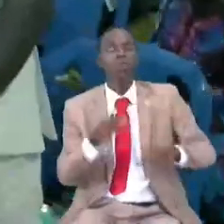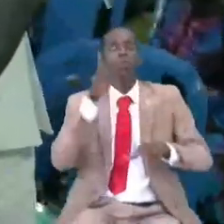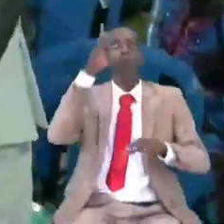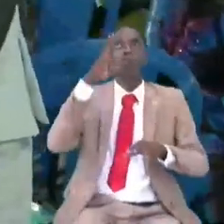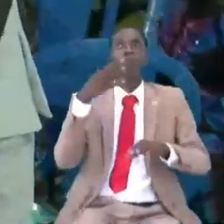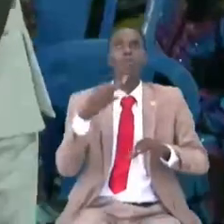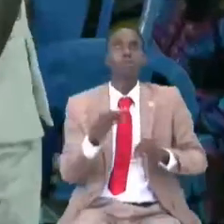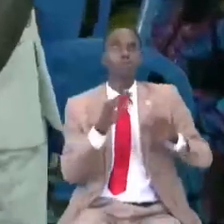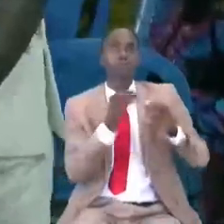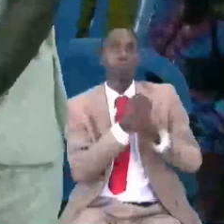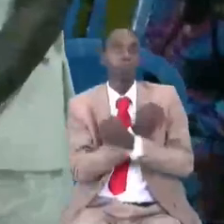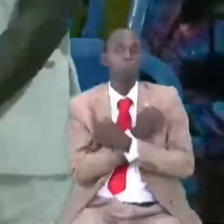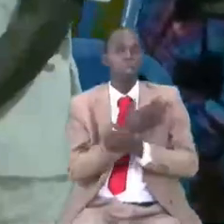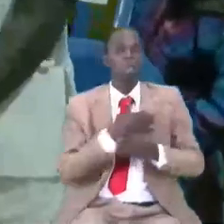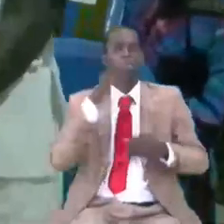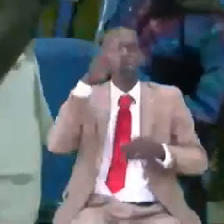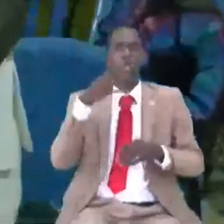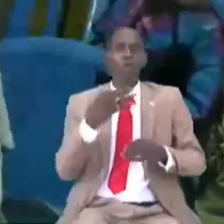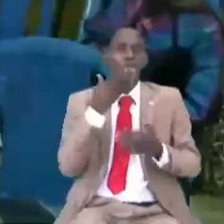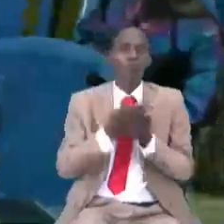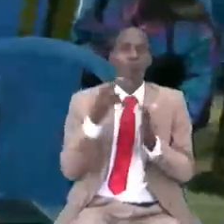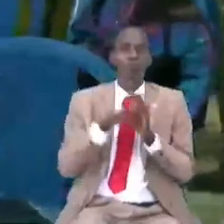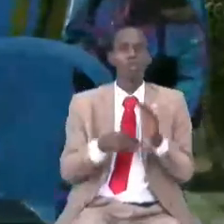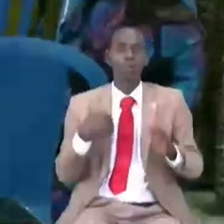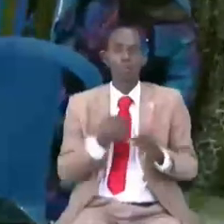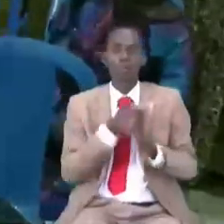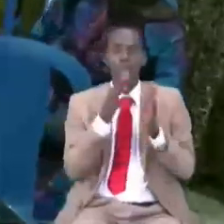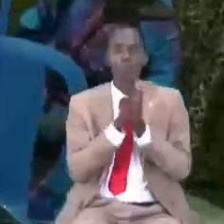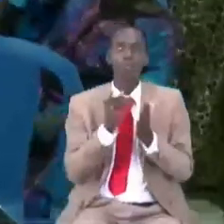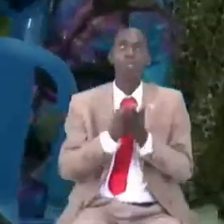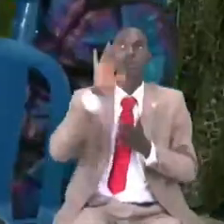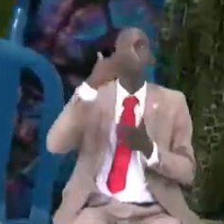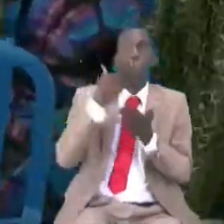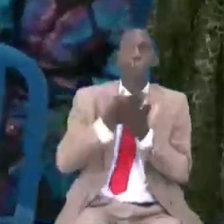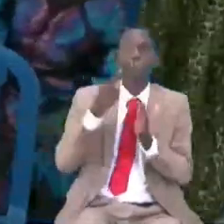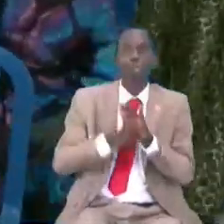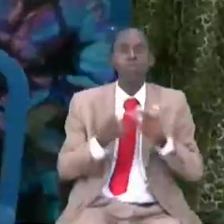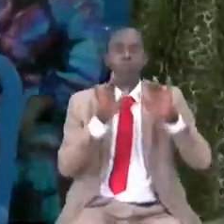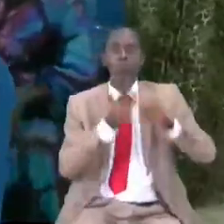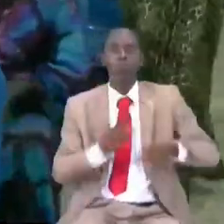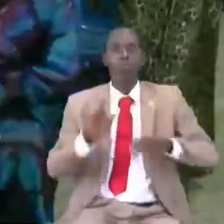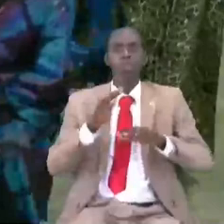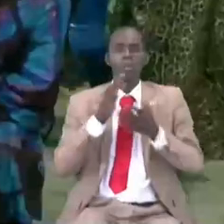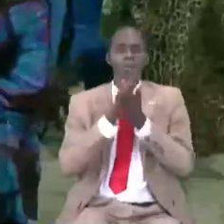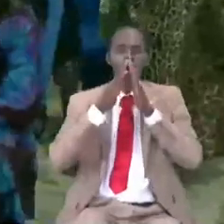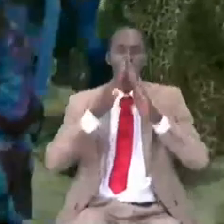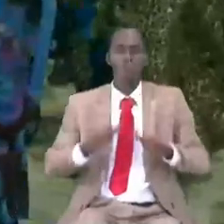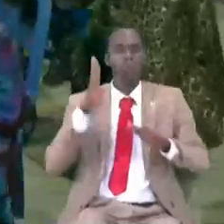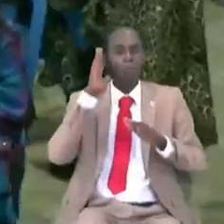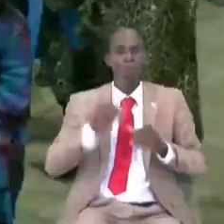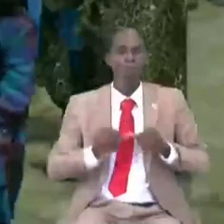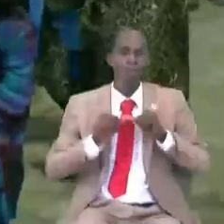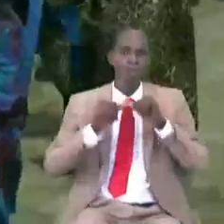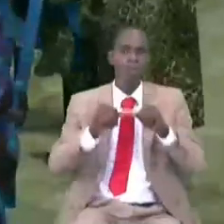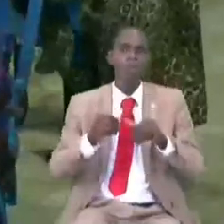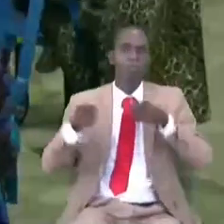prions que ta bonté, ta miséricorde et ta paix règnent dans nos vies, dans notre ministère